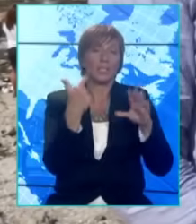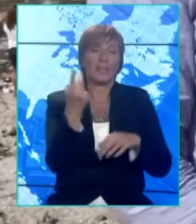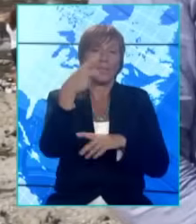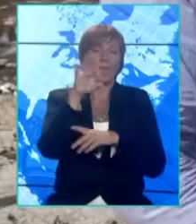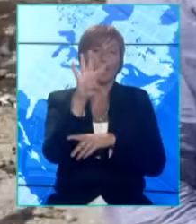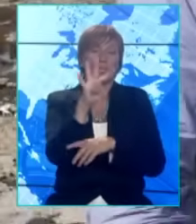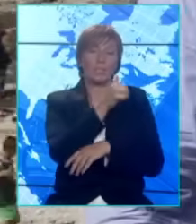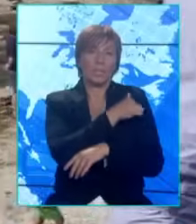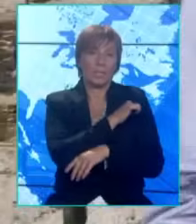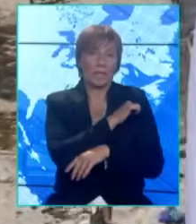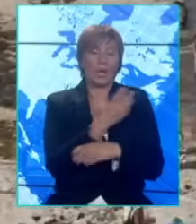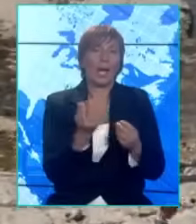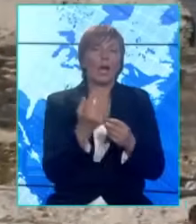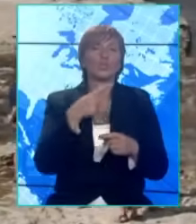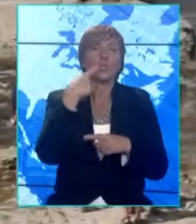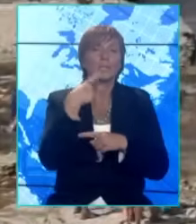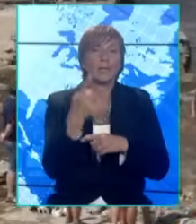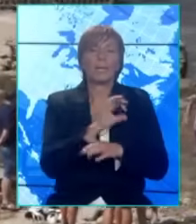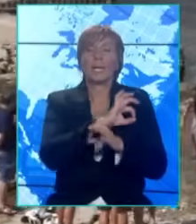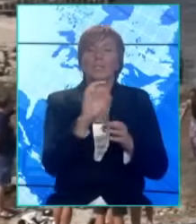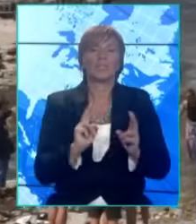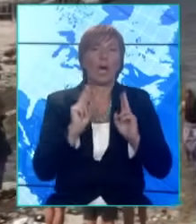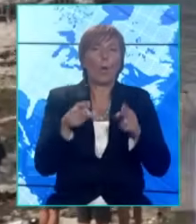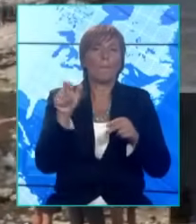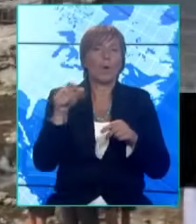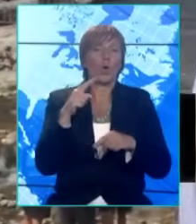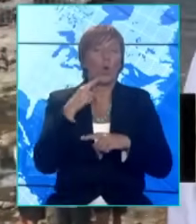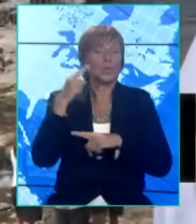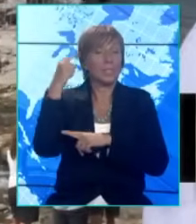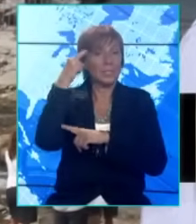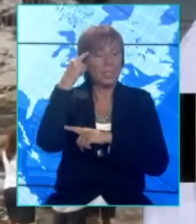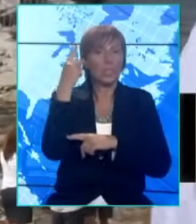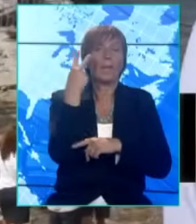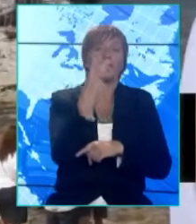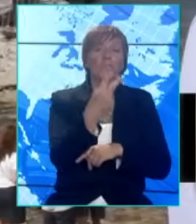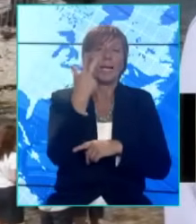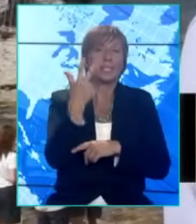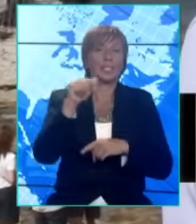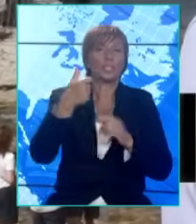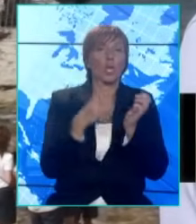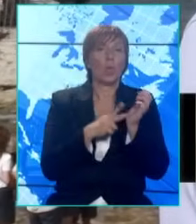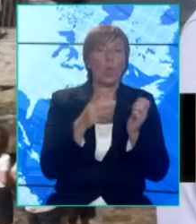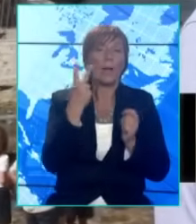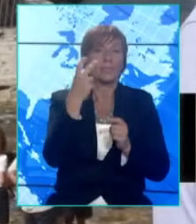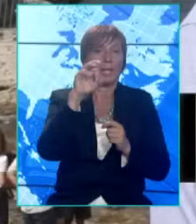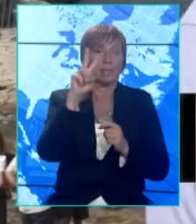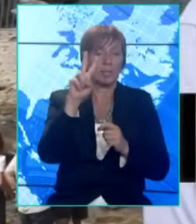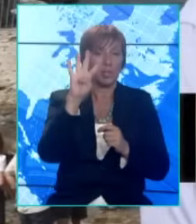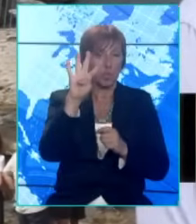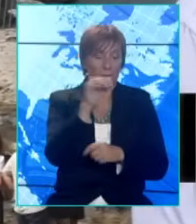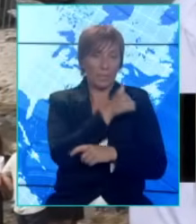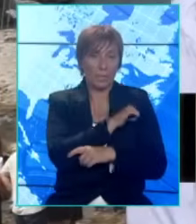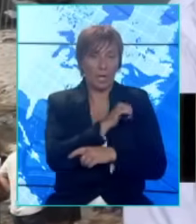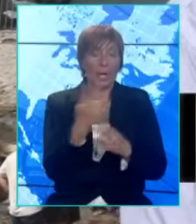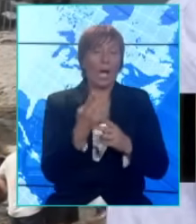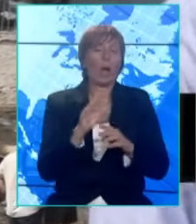23.7.2004. godine? Pa rekao sam kao i svakom Mostarcu ko se sjeća 23. jula 2004. godine